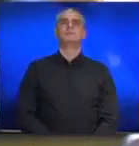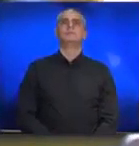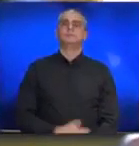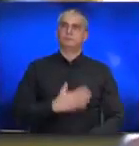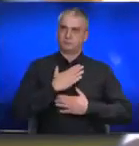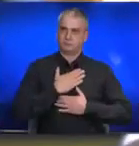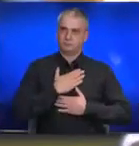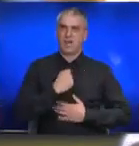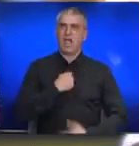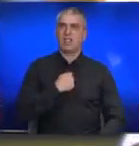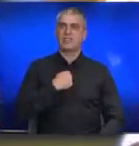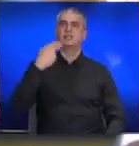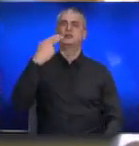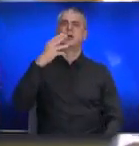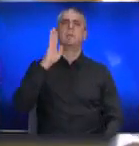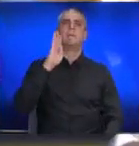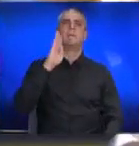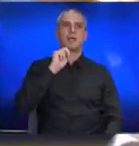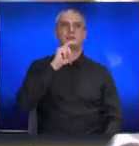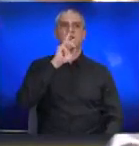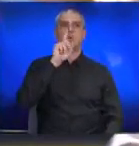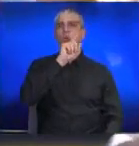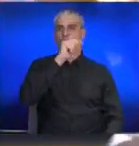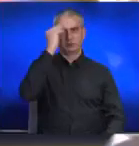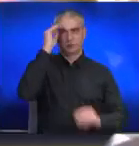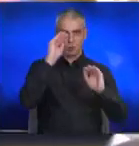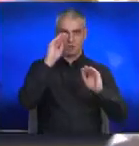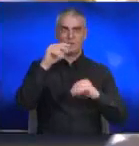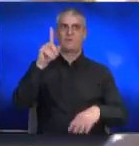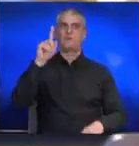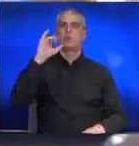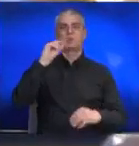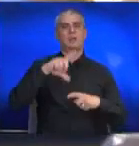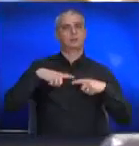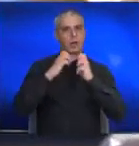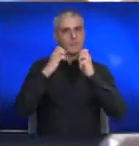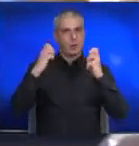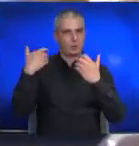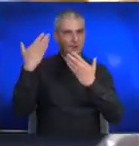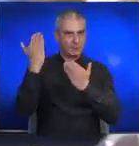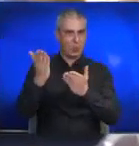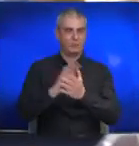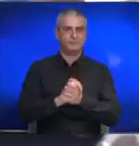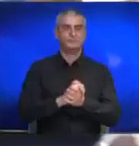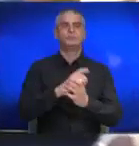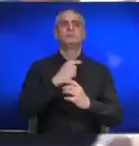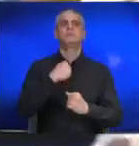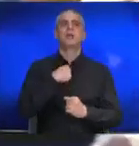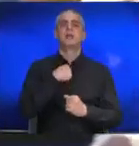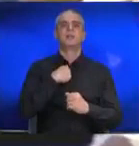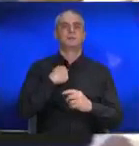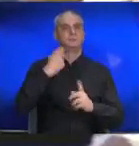אני הישאם בן וג'י, זכרו לברכה, בוידד, שתיבדל לחיים ארוכים.